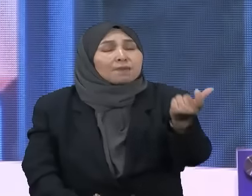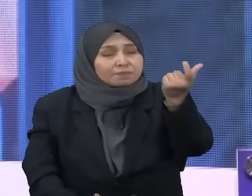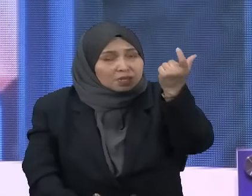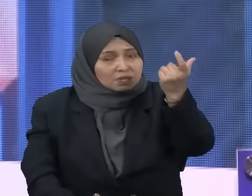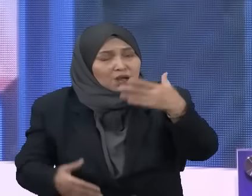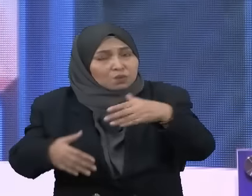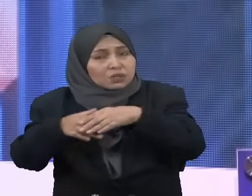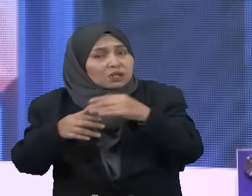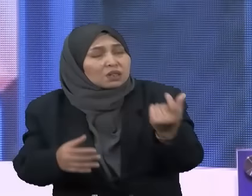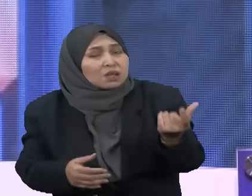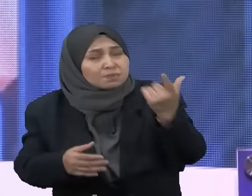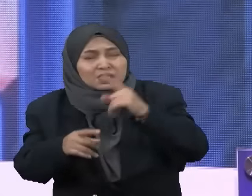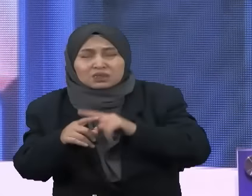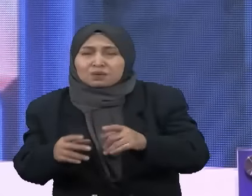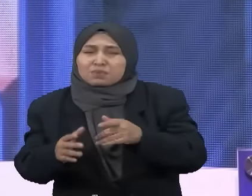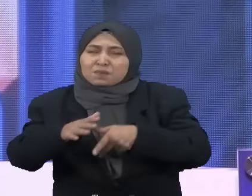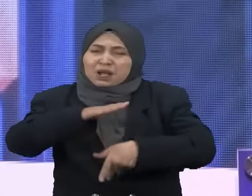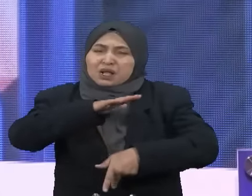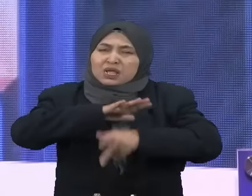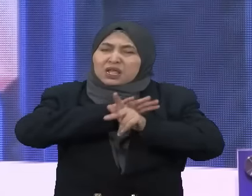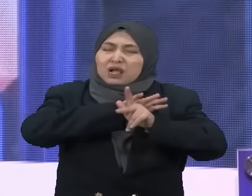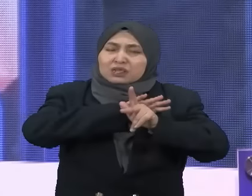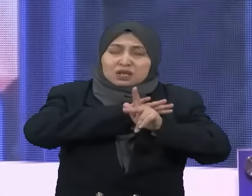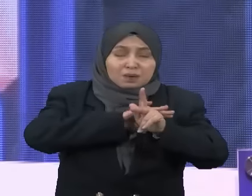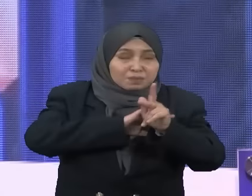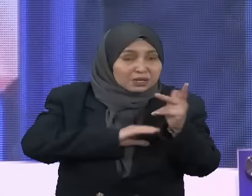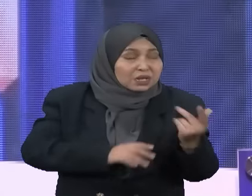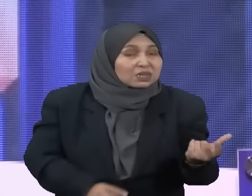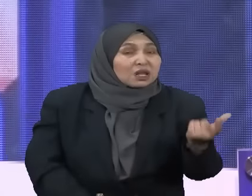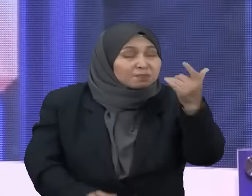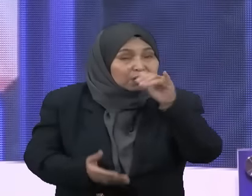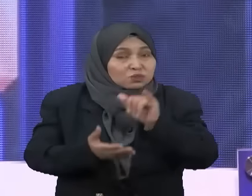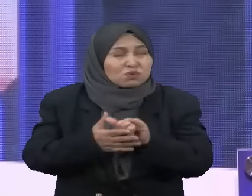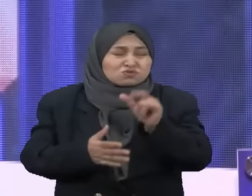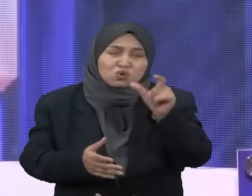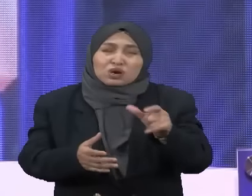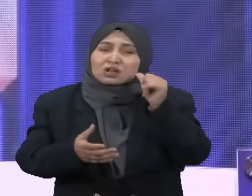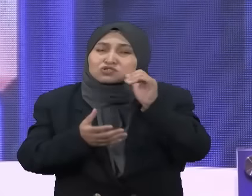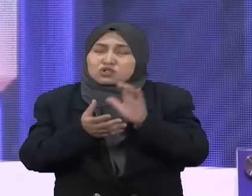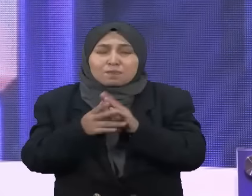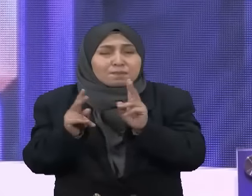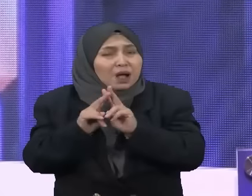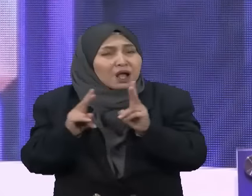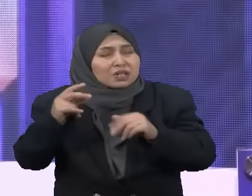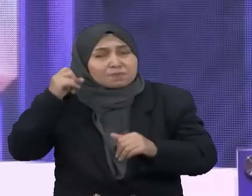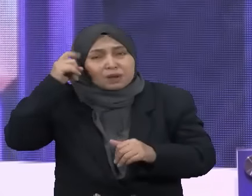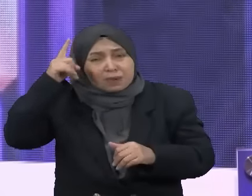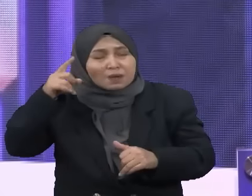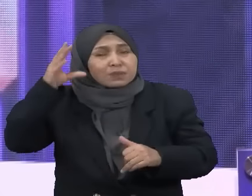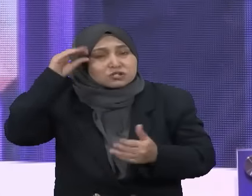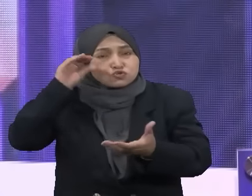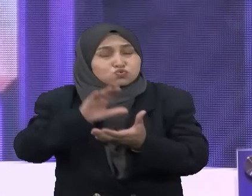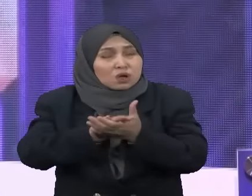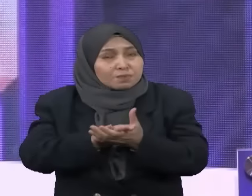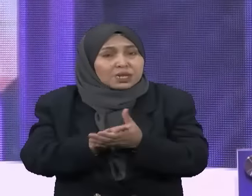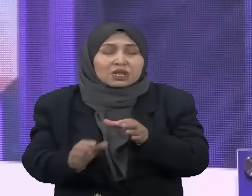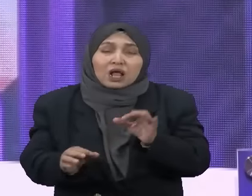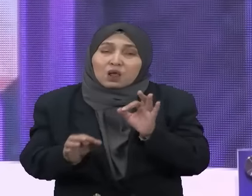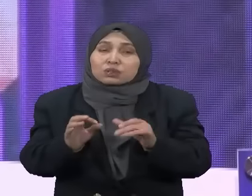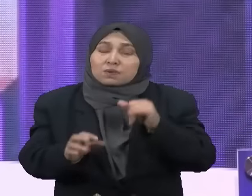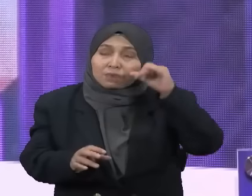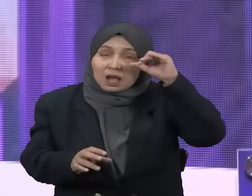fakhanatahuma, tetapi mereka mengkhianati para-para nabi tersebut. Patutnya seorang isteri lah orang yang paling memahami suami dia. Kalau dia memahami